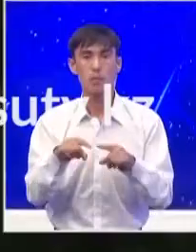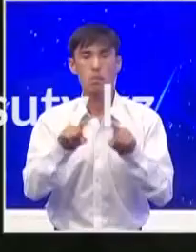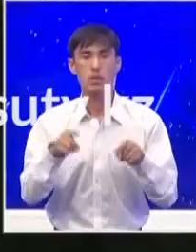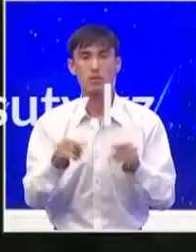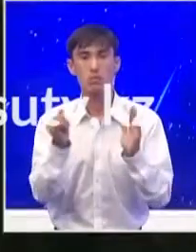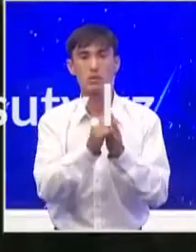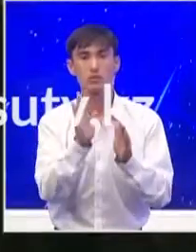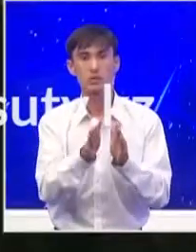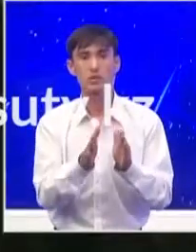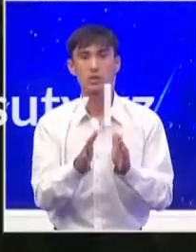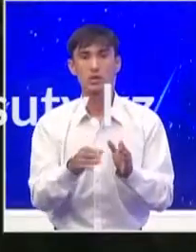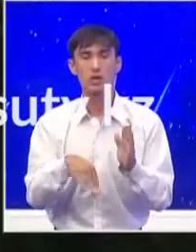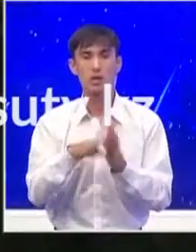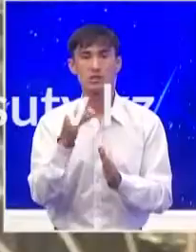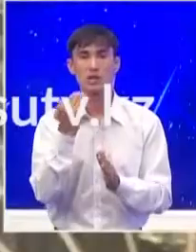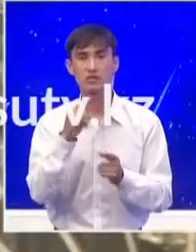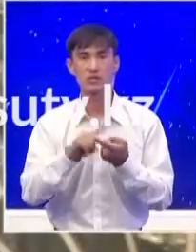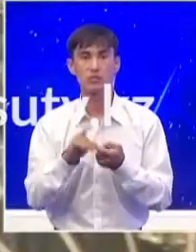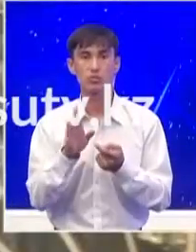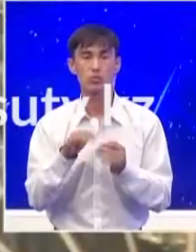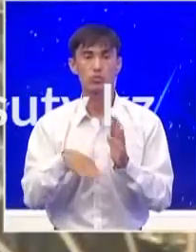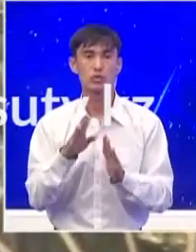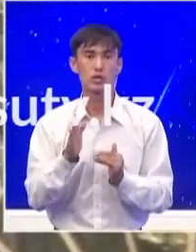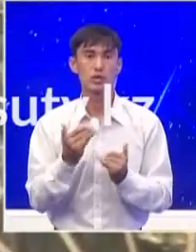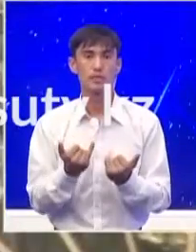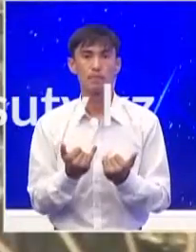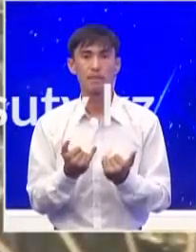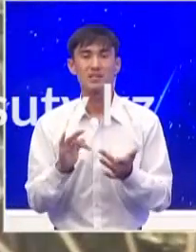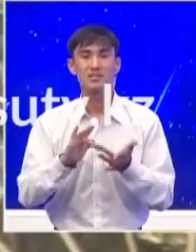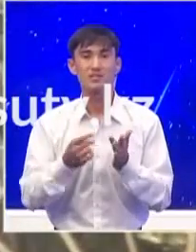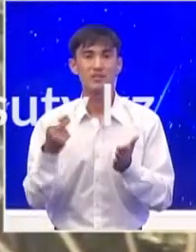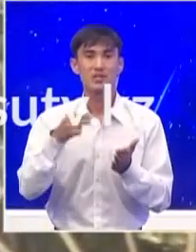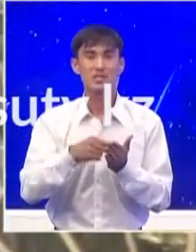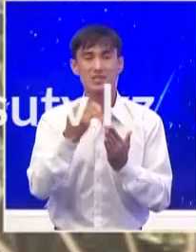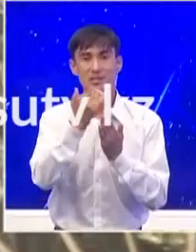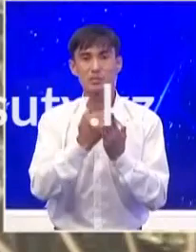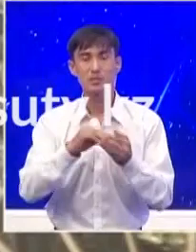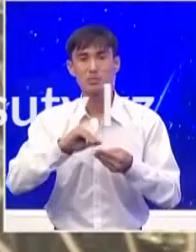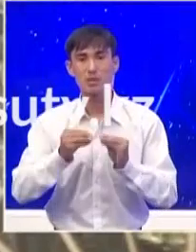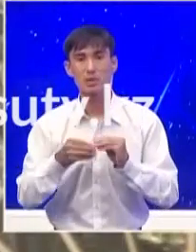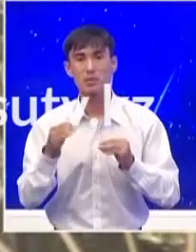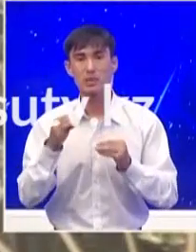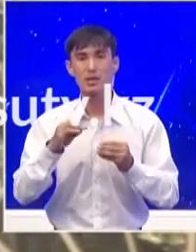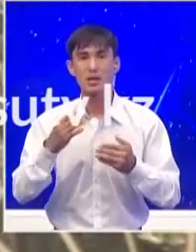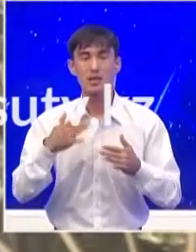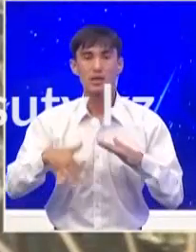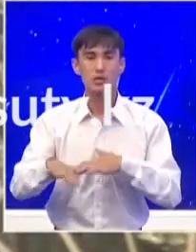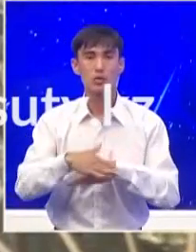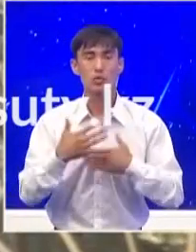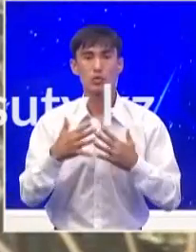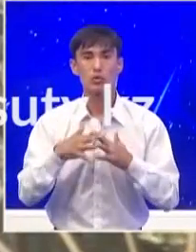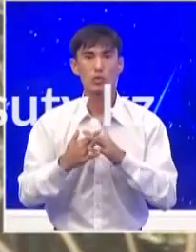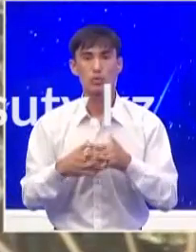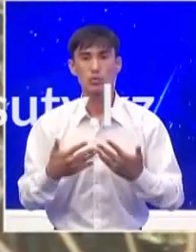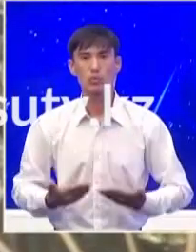станцию будет обеспечить соответствующее качество связь взяли у начальника цифровизации список проблемных населенных пунктов в которых